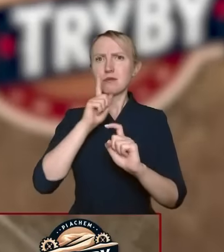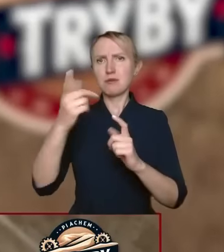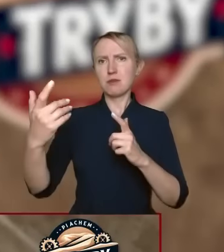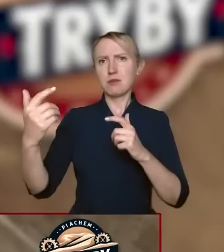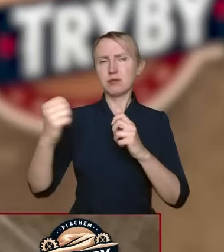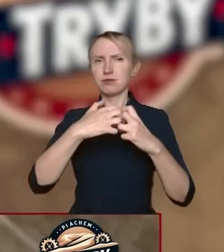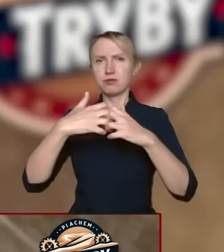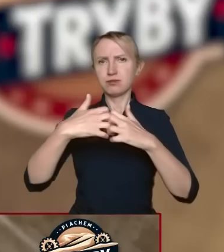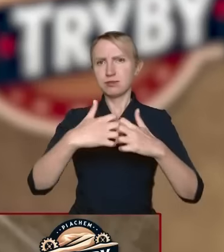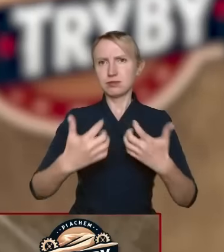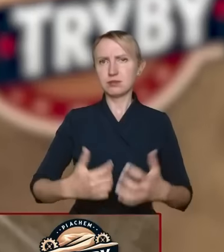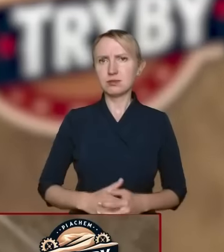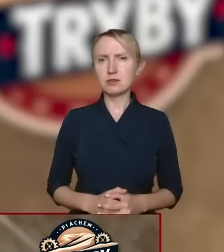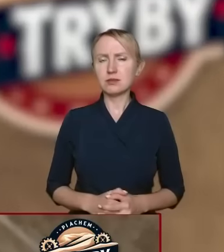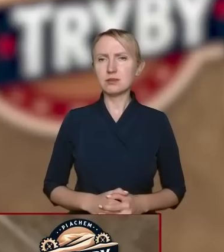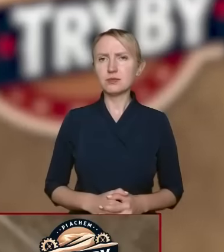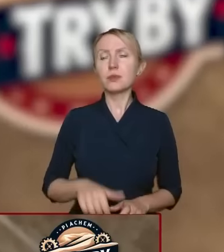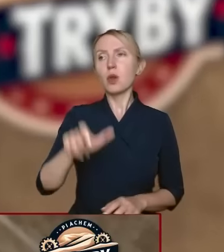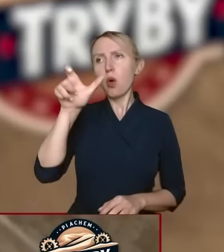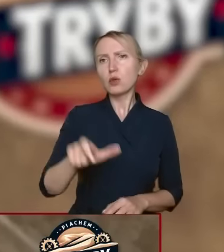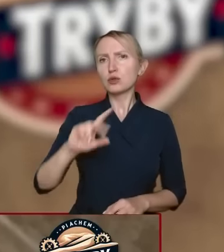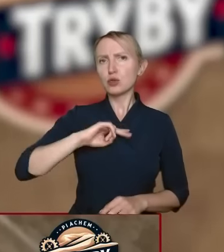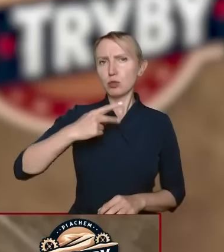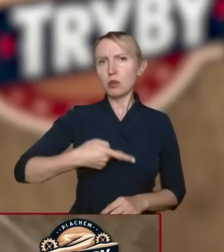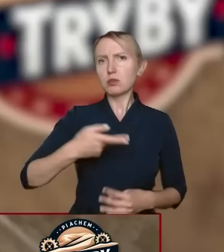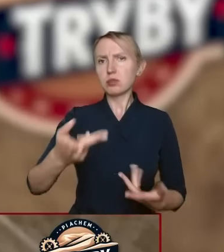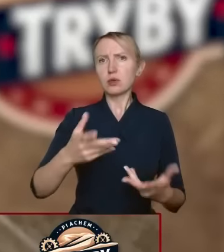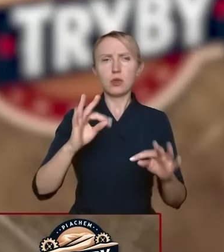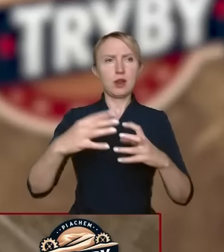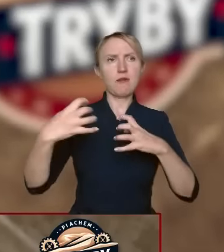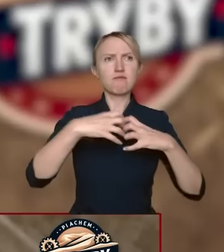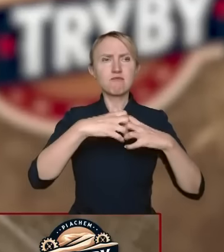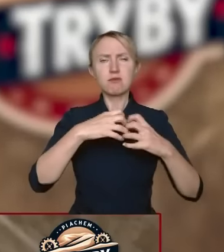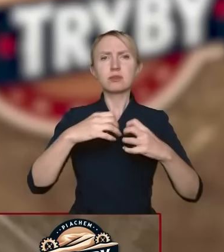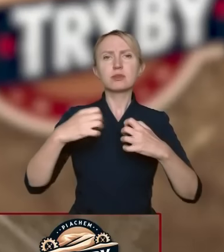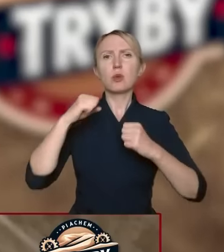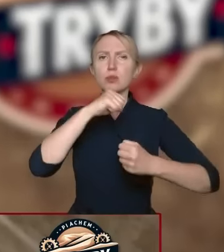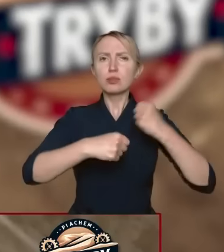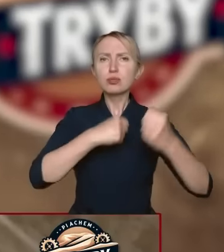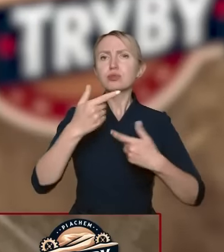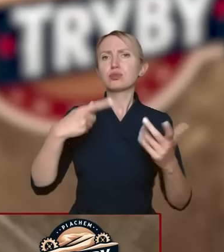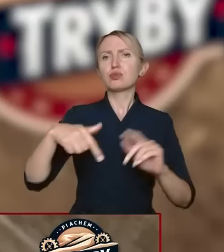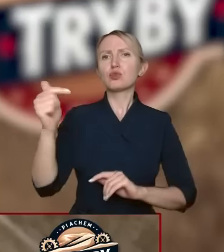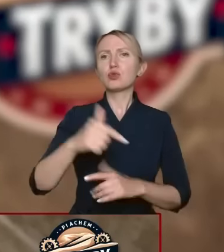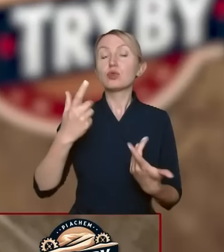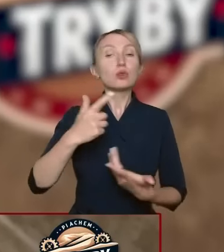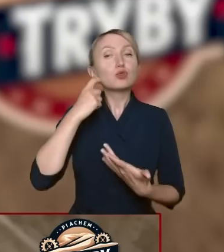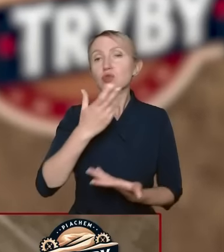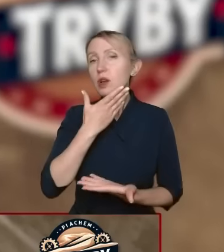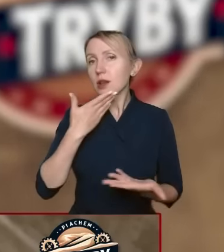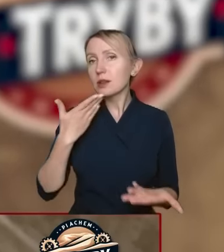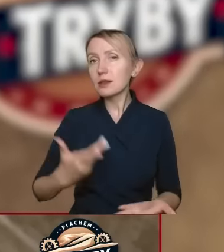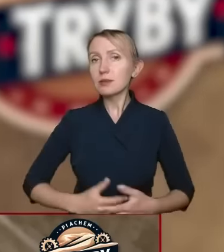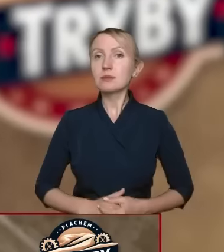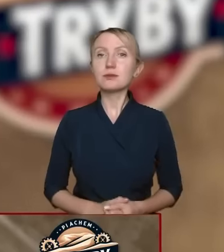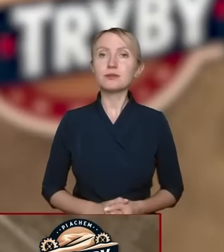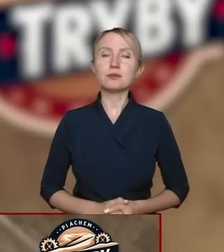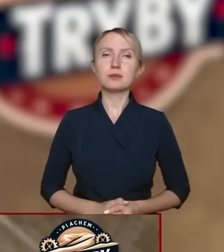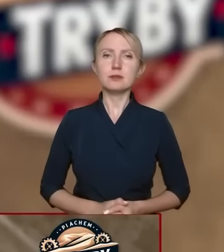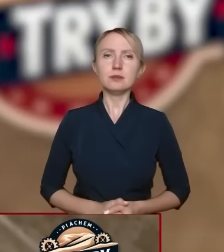taką osobopostacią tam rzeczywiście bić na ringu, bo to już żarty się